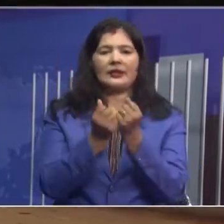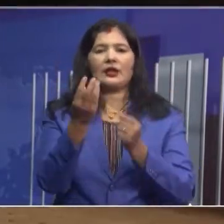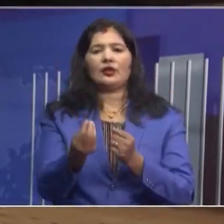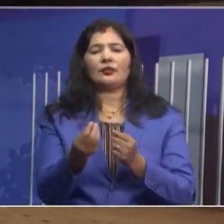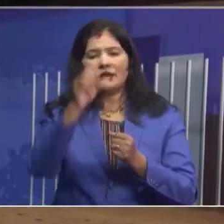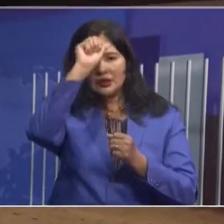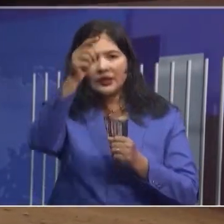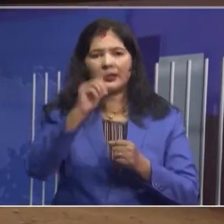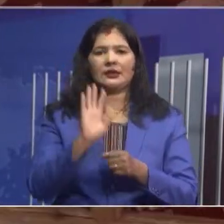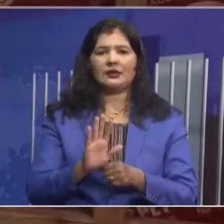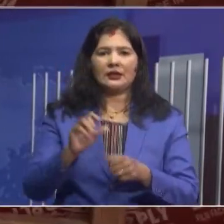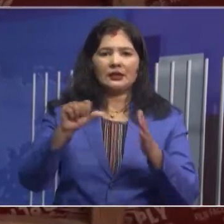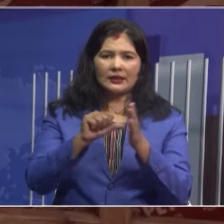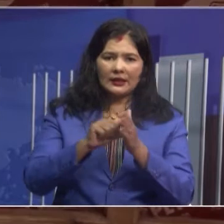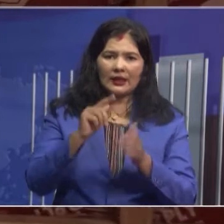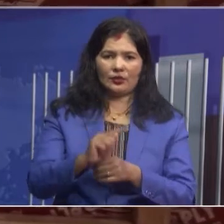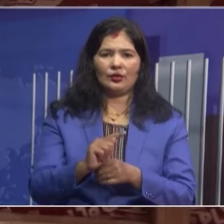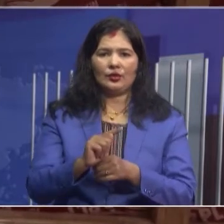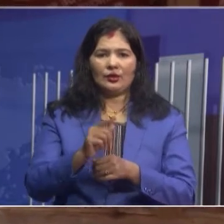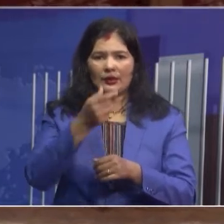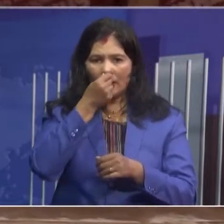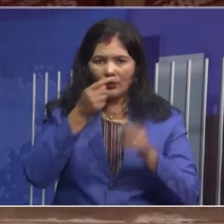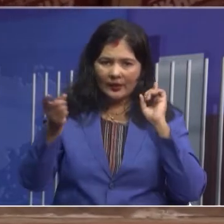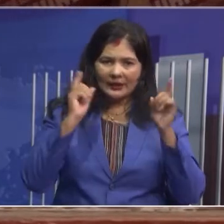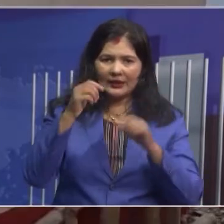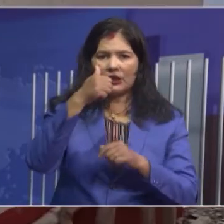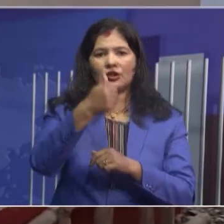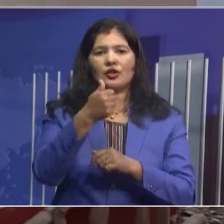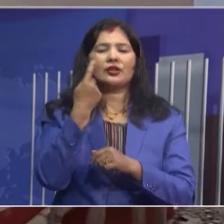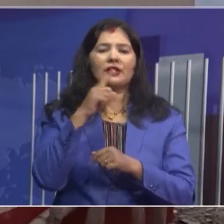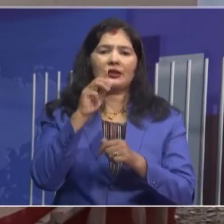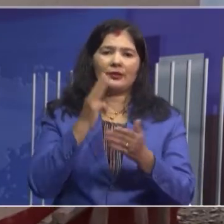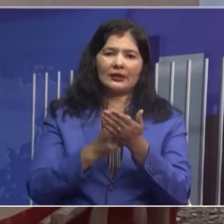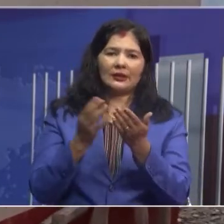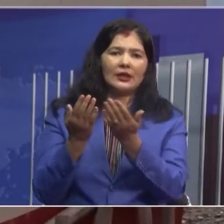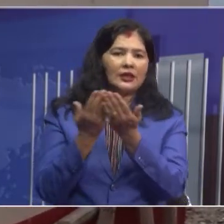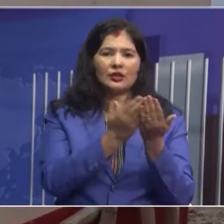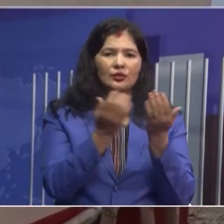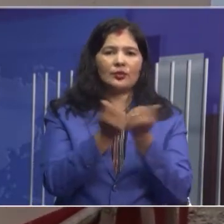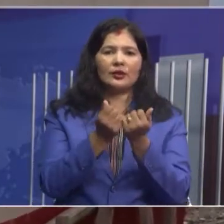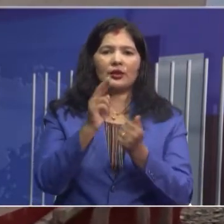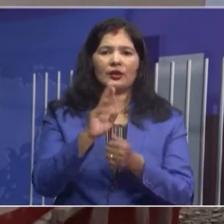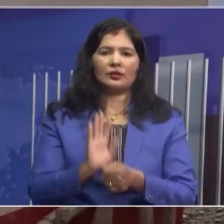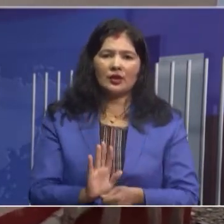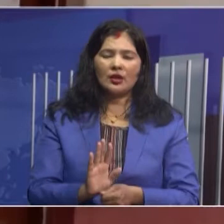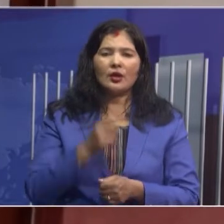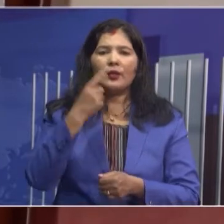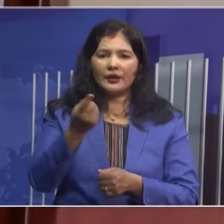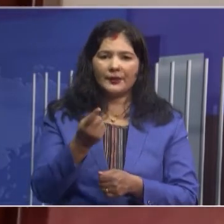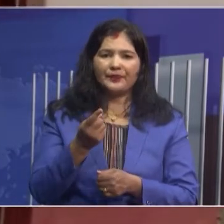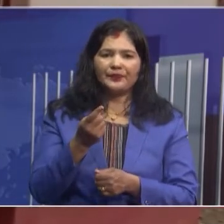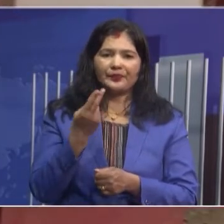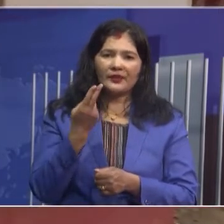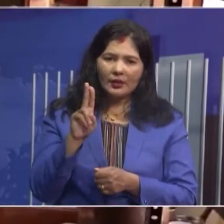जनाएका हुन् जिल्लाको डिलासैनी गाउँपालिकाले छ दिन मात्रै विद्यालय बन्द रहने उल्लेख गरिसकेको छ भने